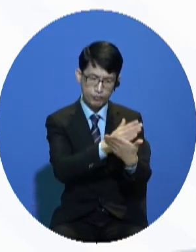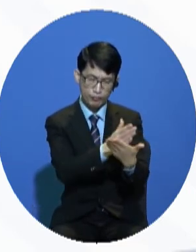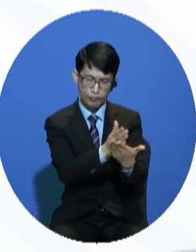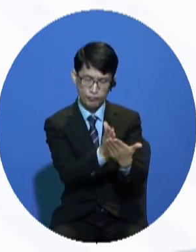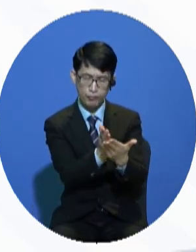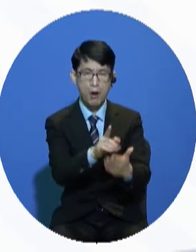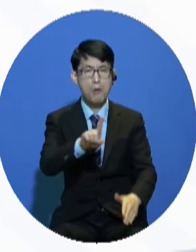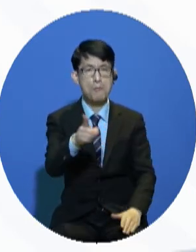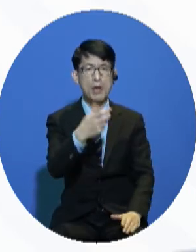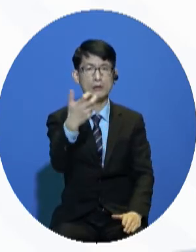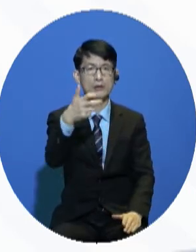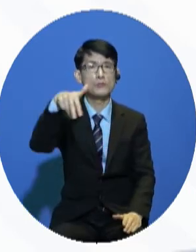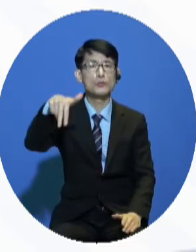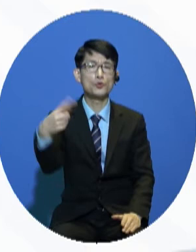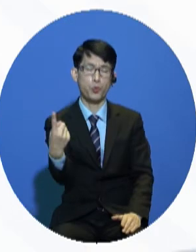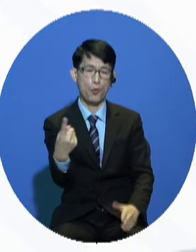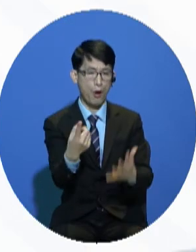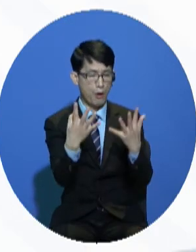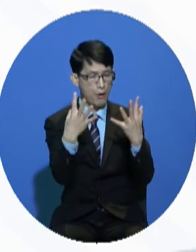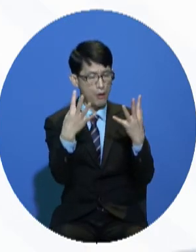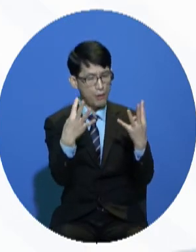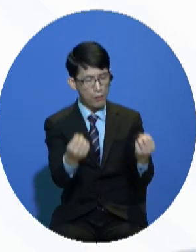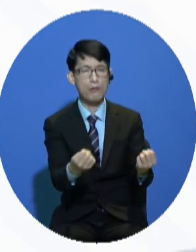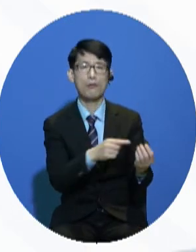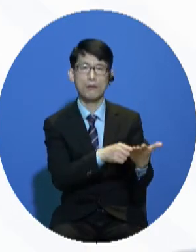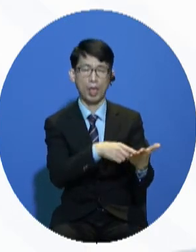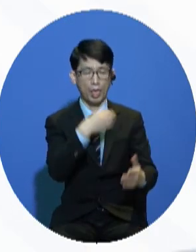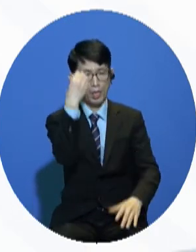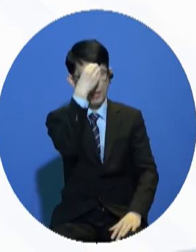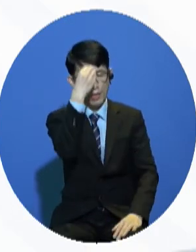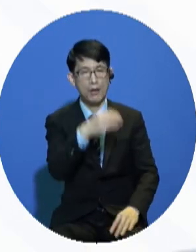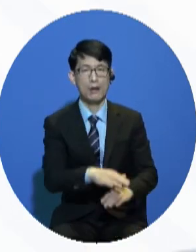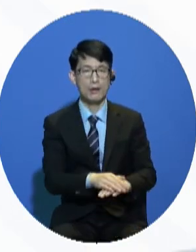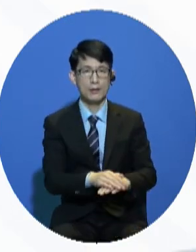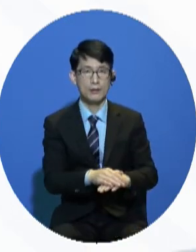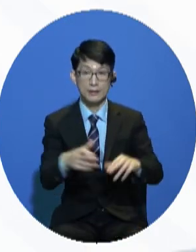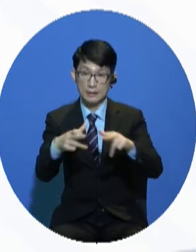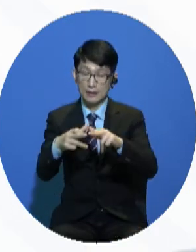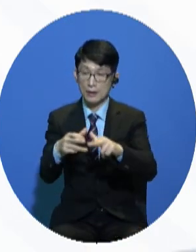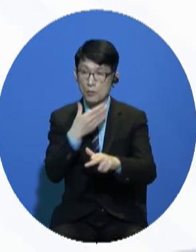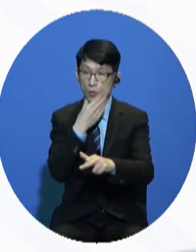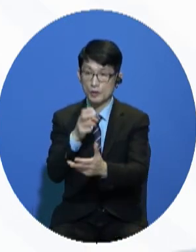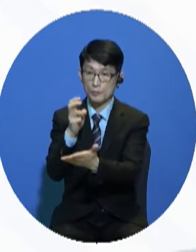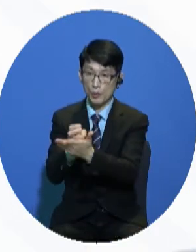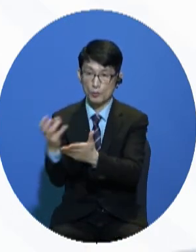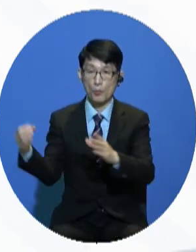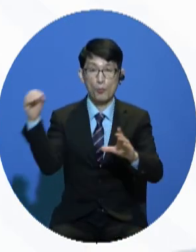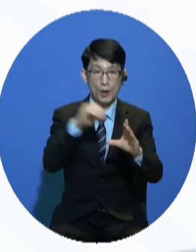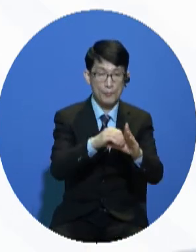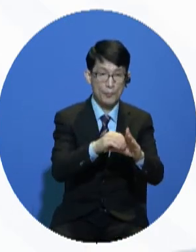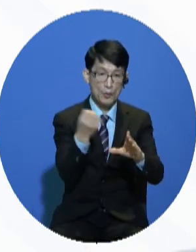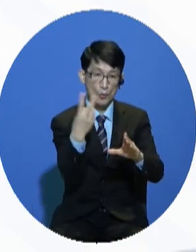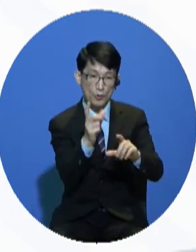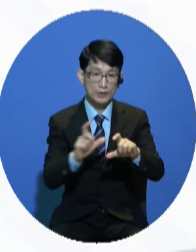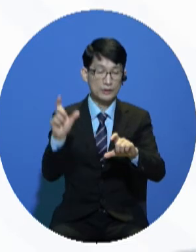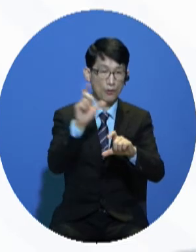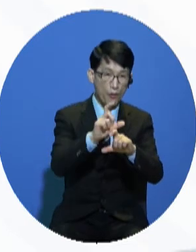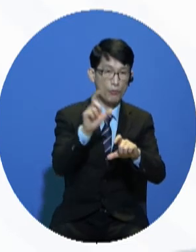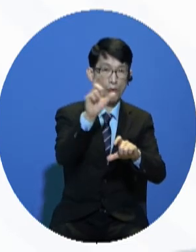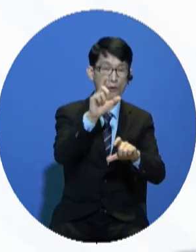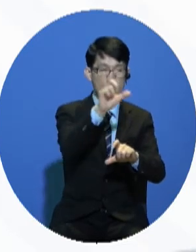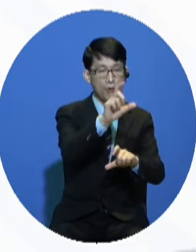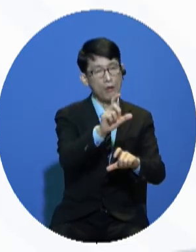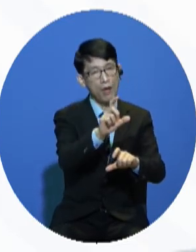170조에 이르는 굉장히 방대한 내용을 담았습니다. 왜냐하면 기존의 장애인 복지법 내용도 다 포함시켜야 되니까요. 그래서 너무 많은